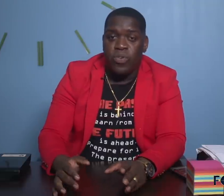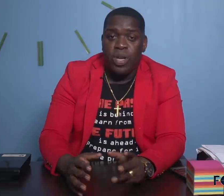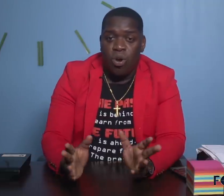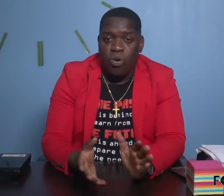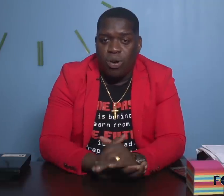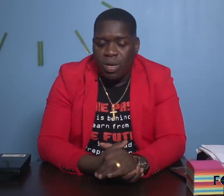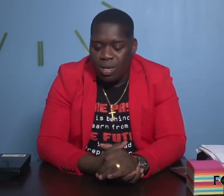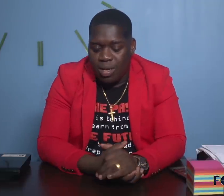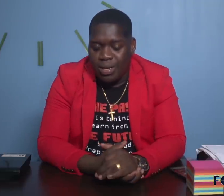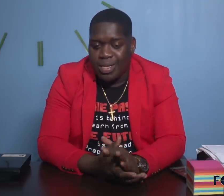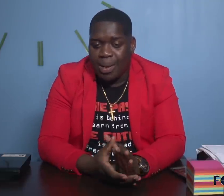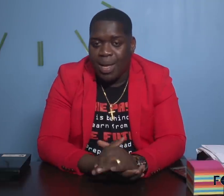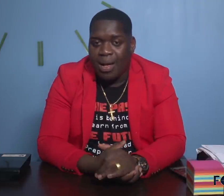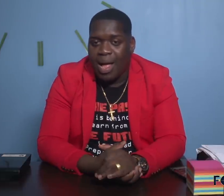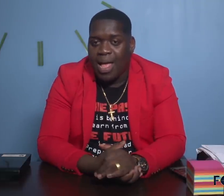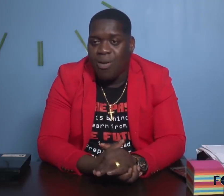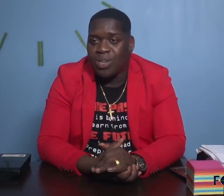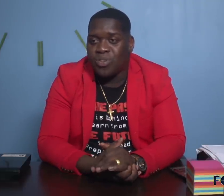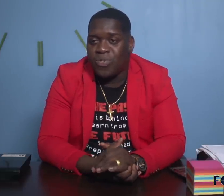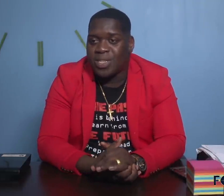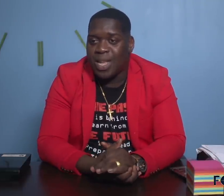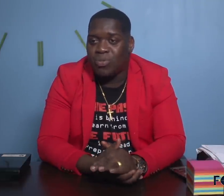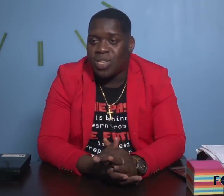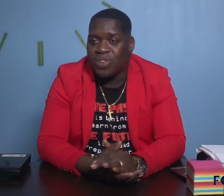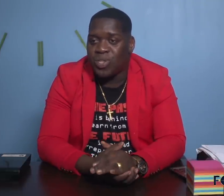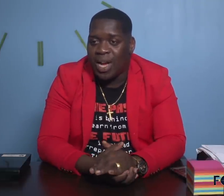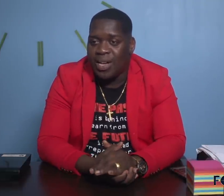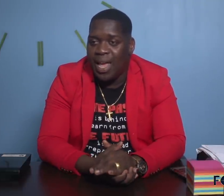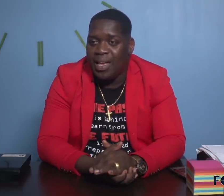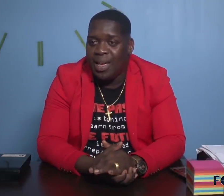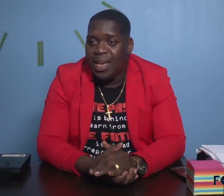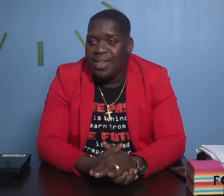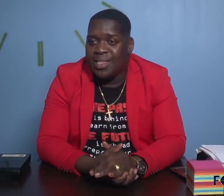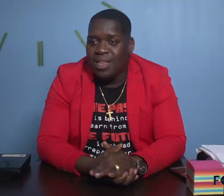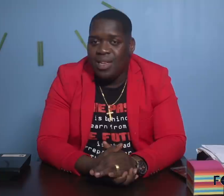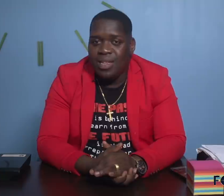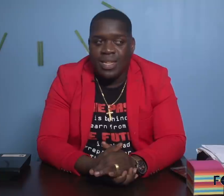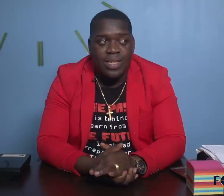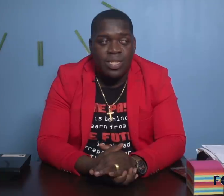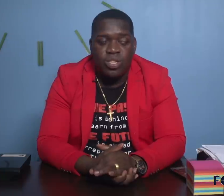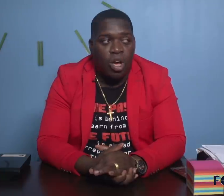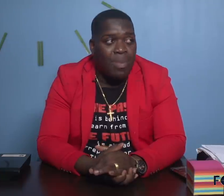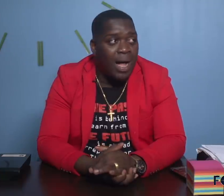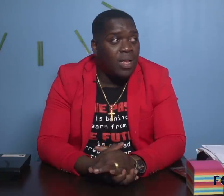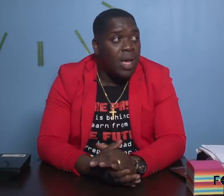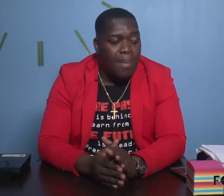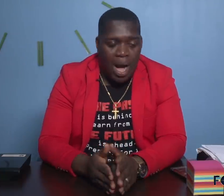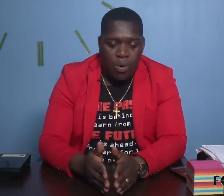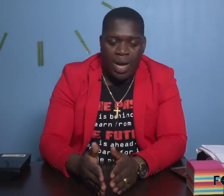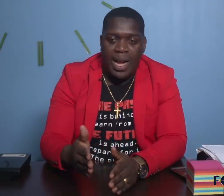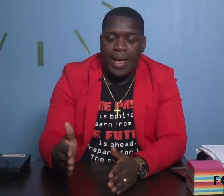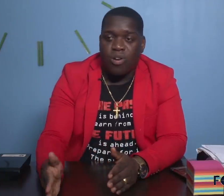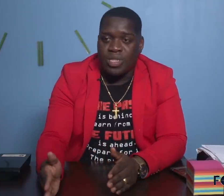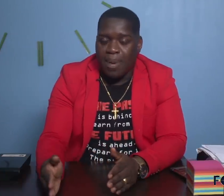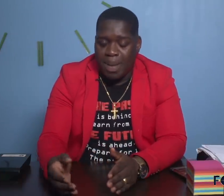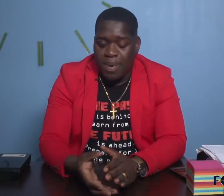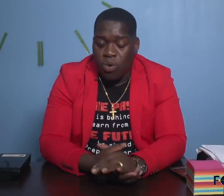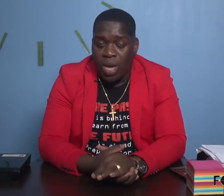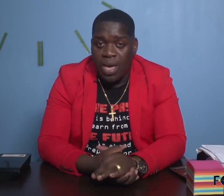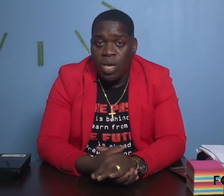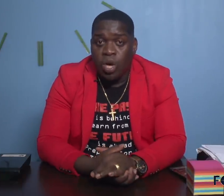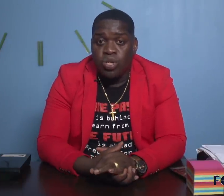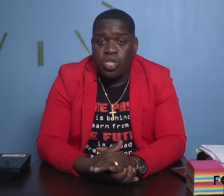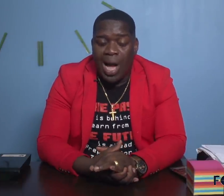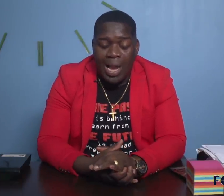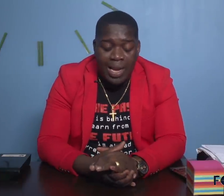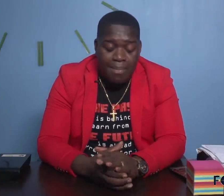aan de boven, is er een heel soort facetak, hoe zeg je dat? Nee, dit is niet normaal. Maar ik heb gelijk contact met de